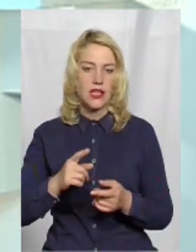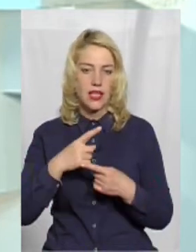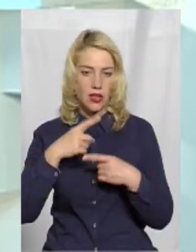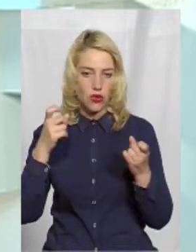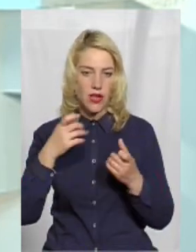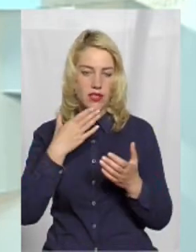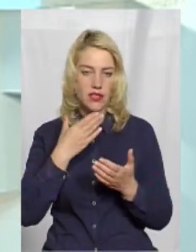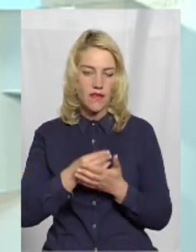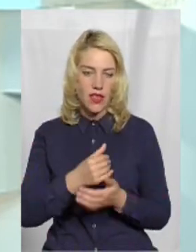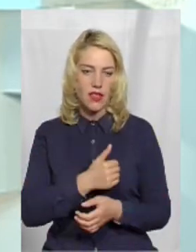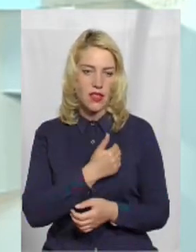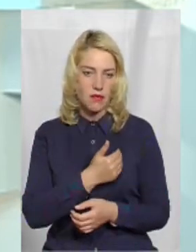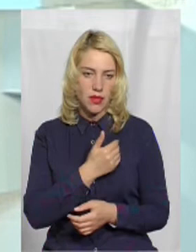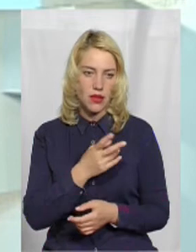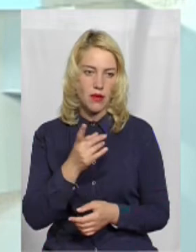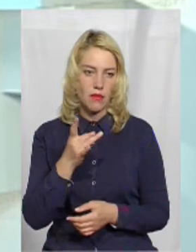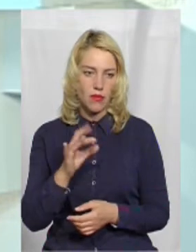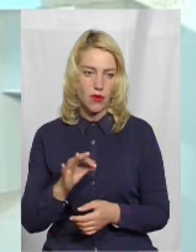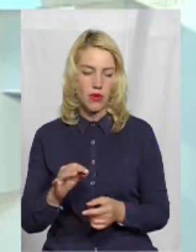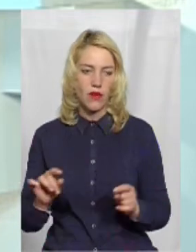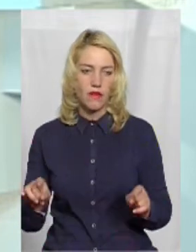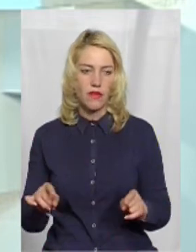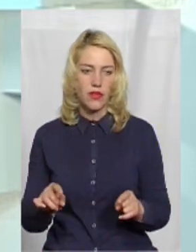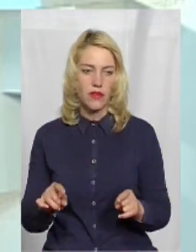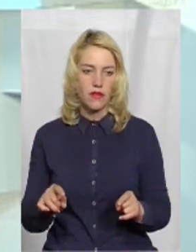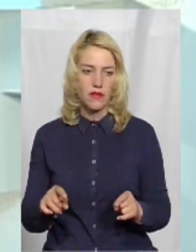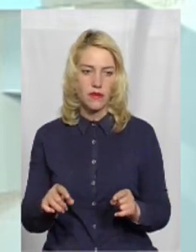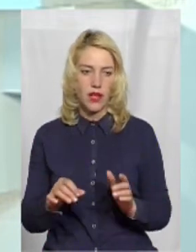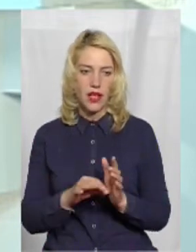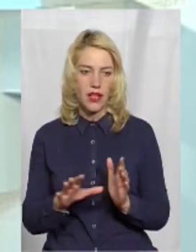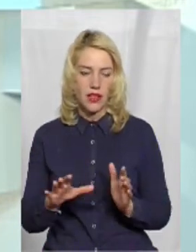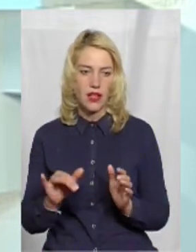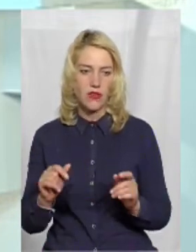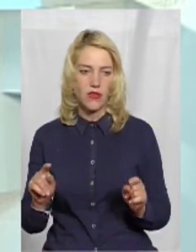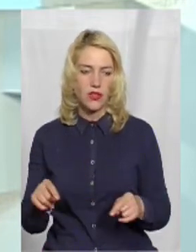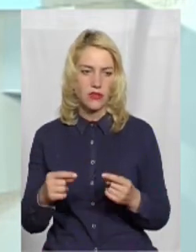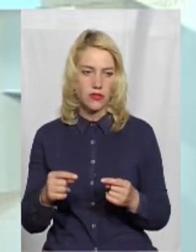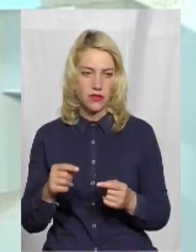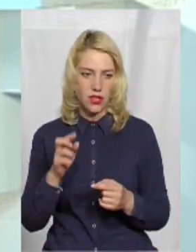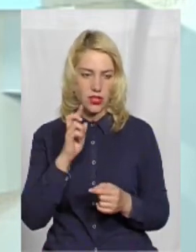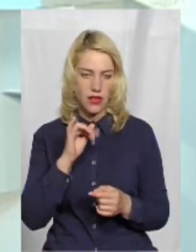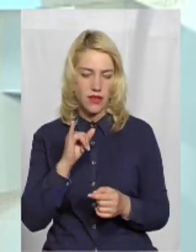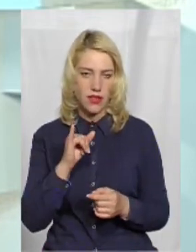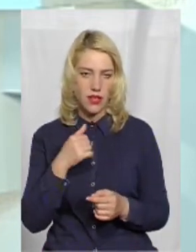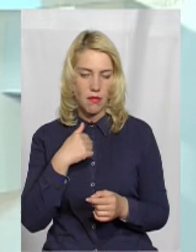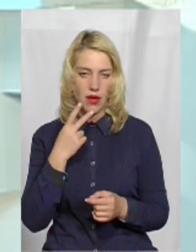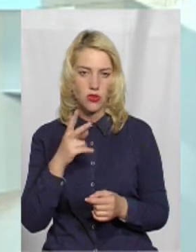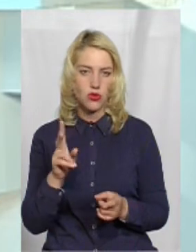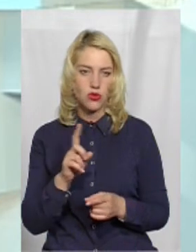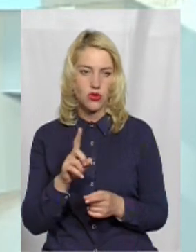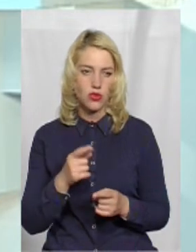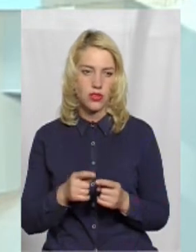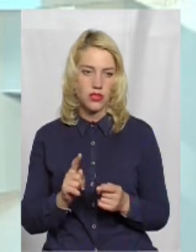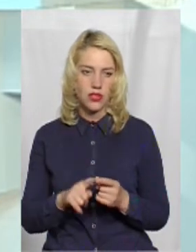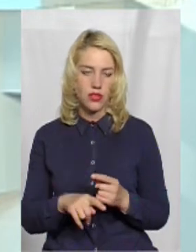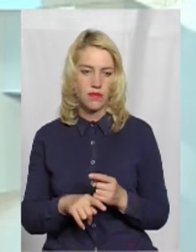100% джерел з відновлених 100% енергії з відновлених джерел. І я бачу, що це не є популізмом,